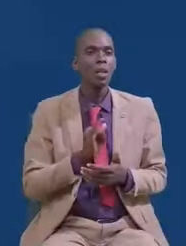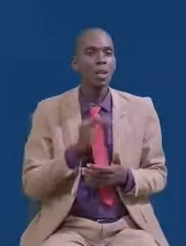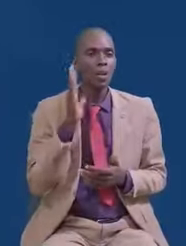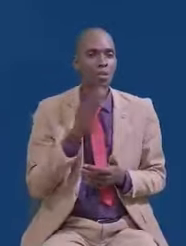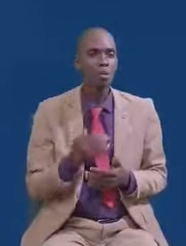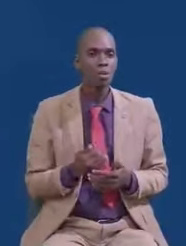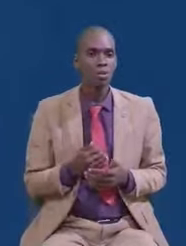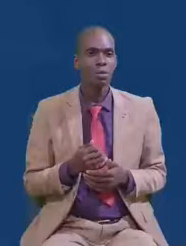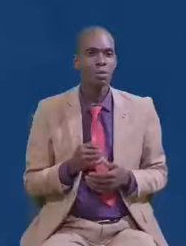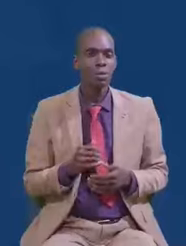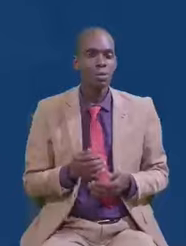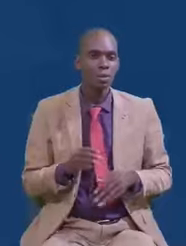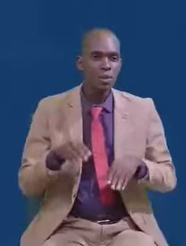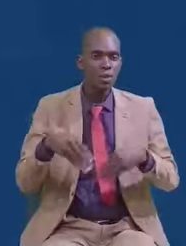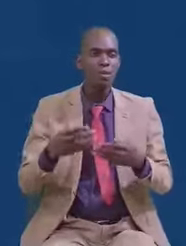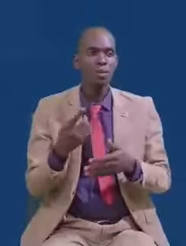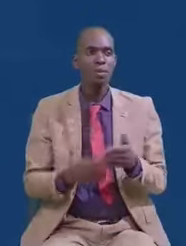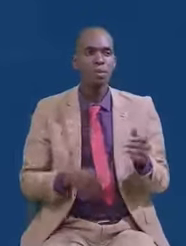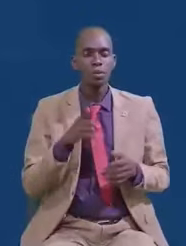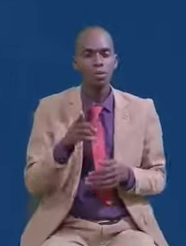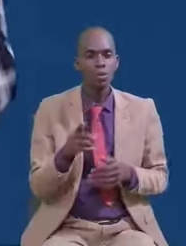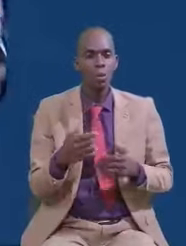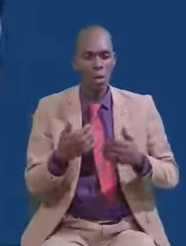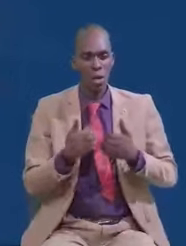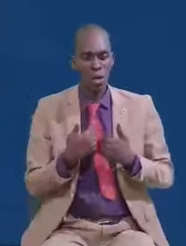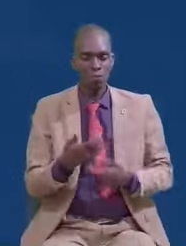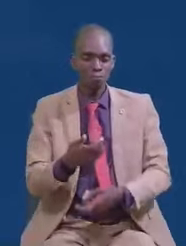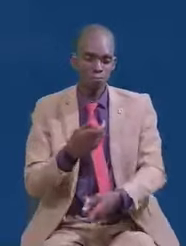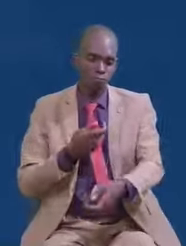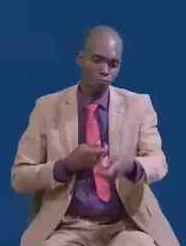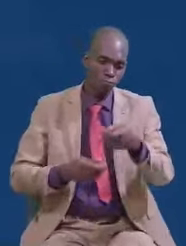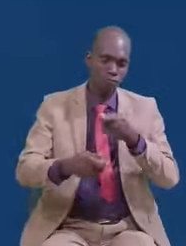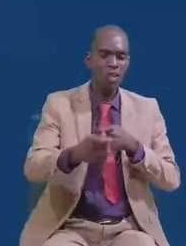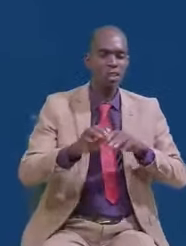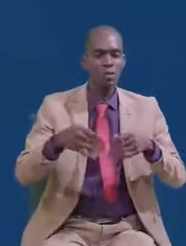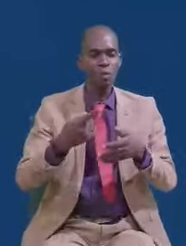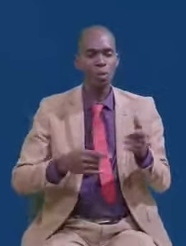Je vais prendre ce que tu as pour te donner ce que j'ai.